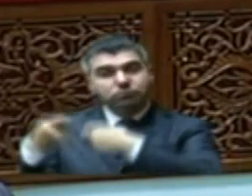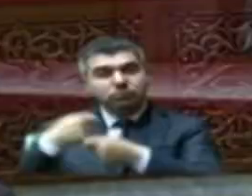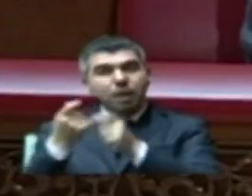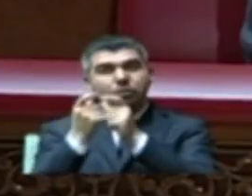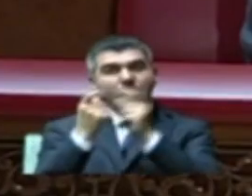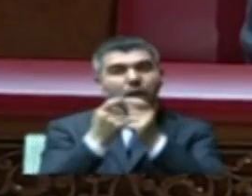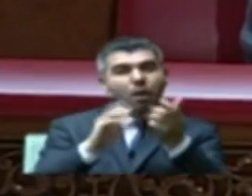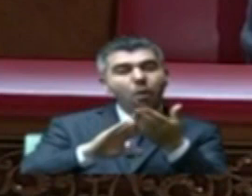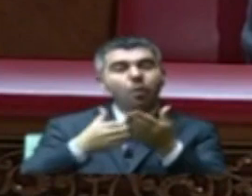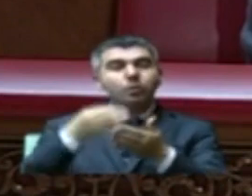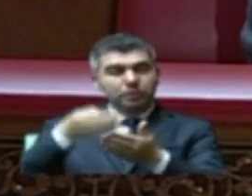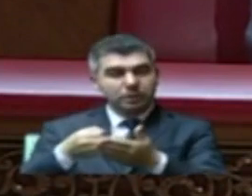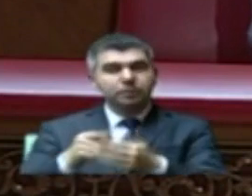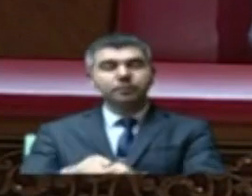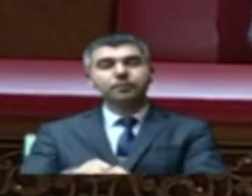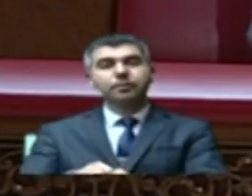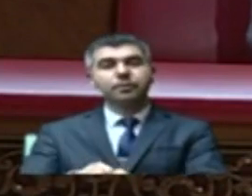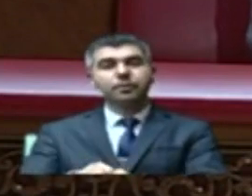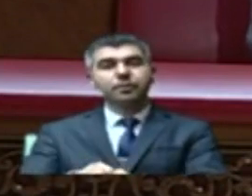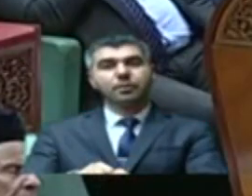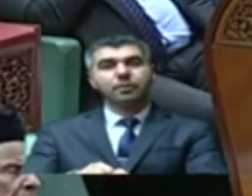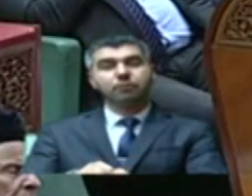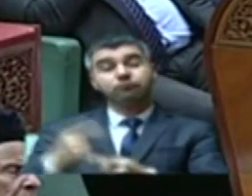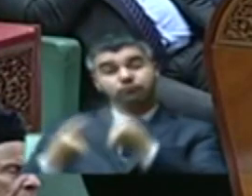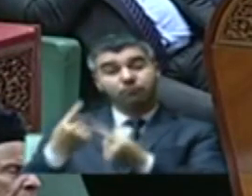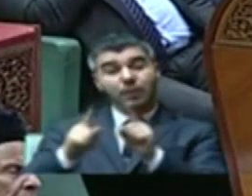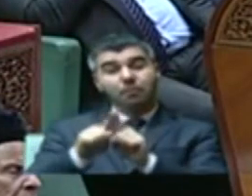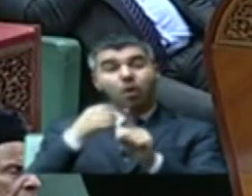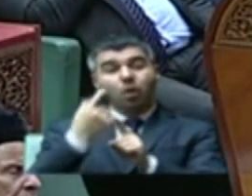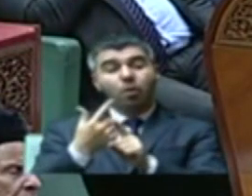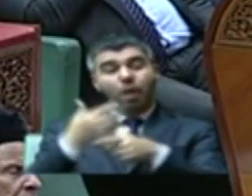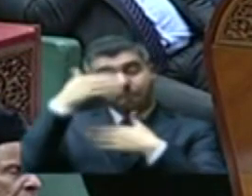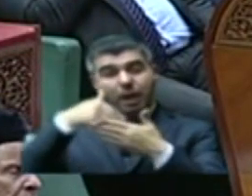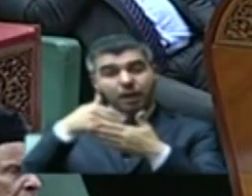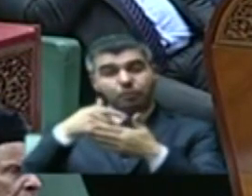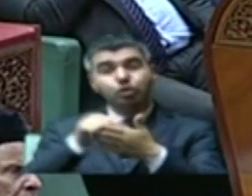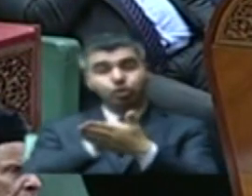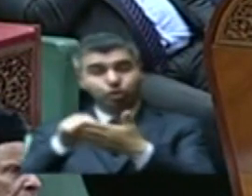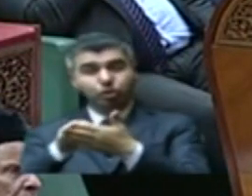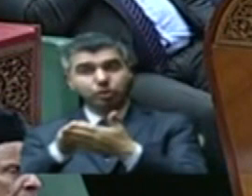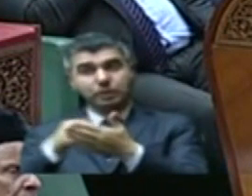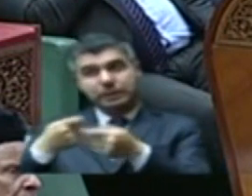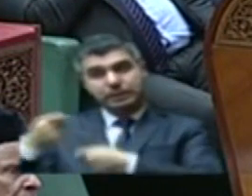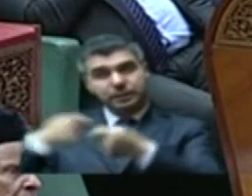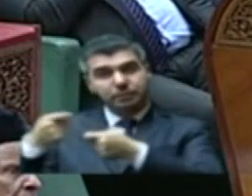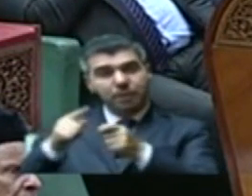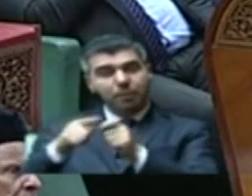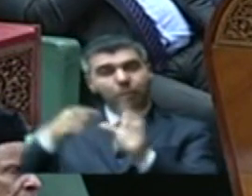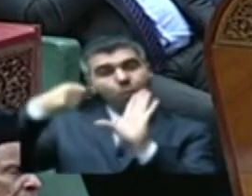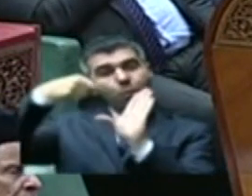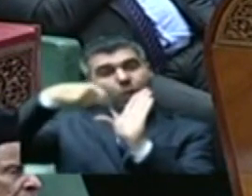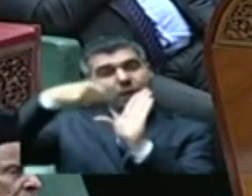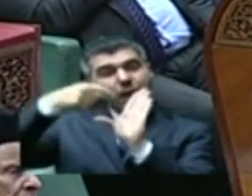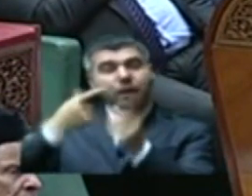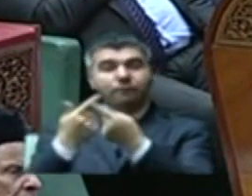المحلي، وكترجع وكتجعل ان المواطن المغربي مستهلك وغير منتج. هنا